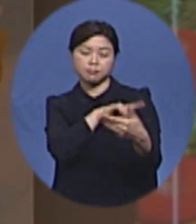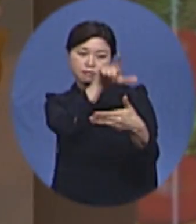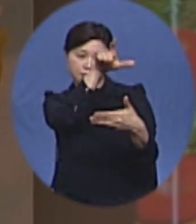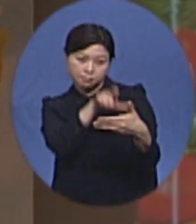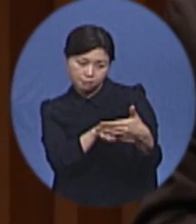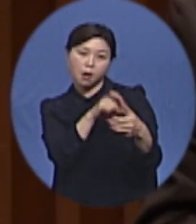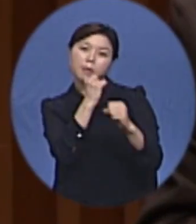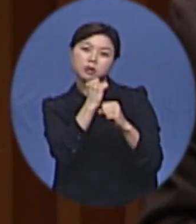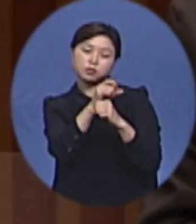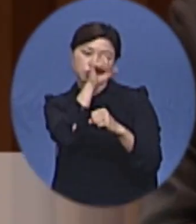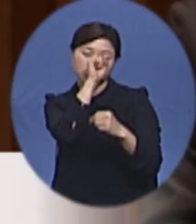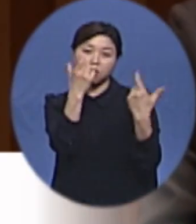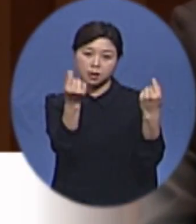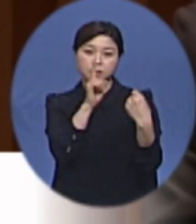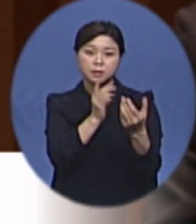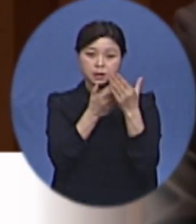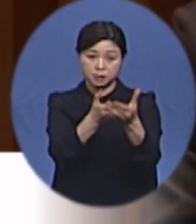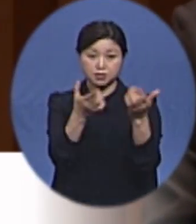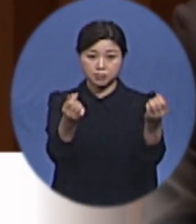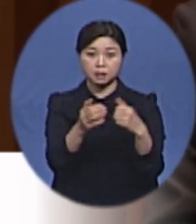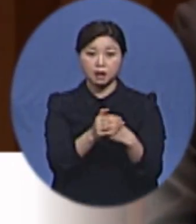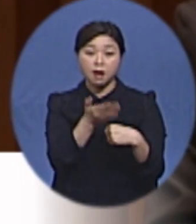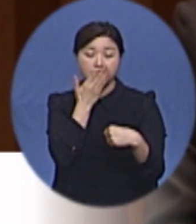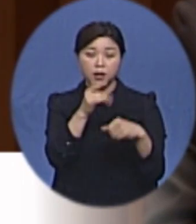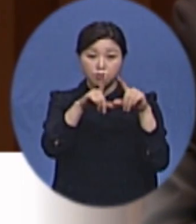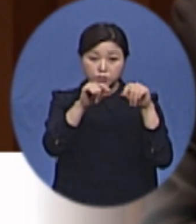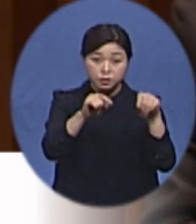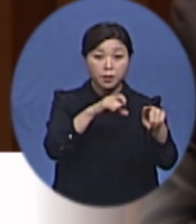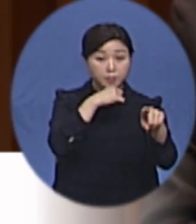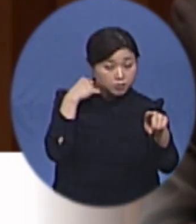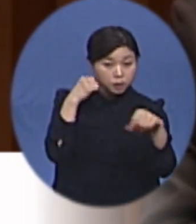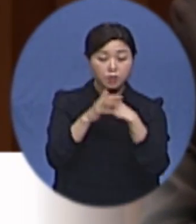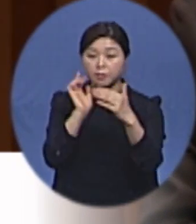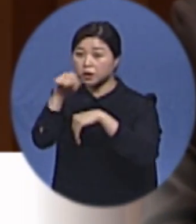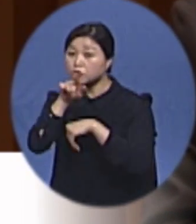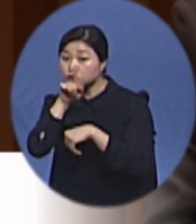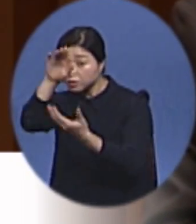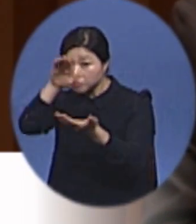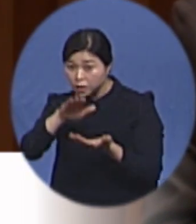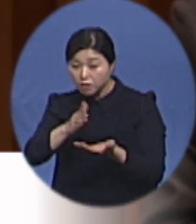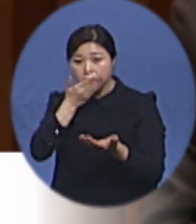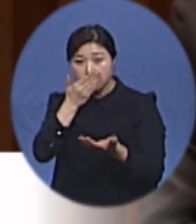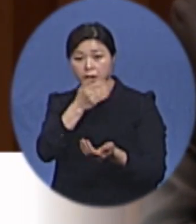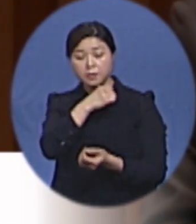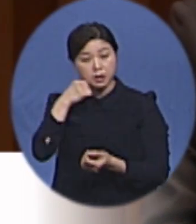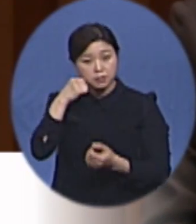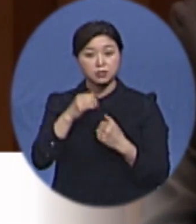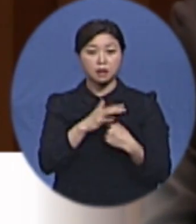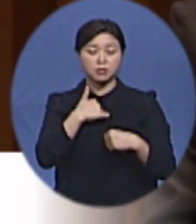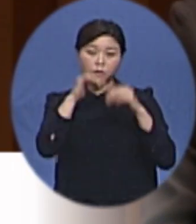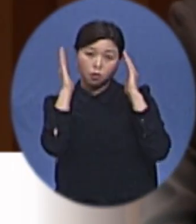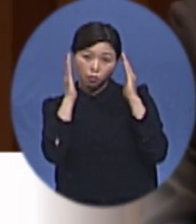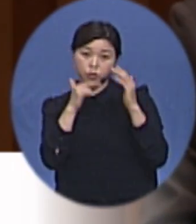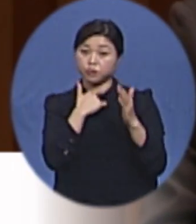했습니다. 학교 급식도 맛있고 밖에서 시켜먹는 것도 맛있는데 제가 또 공부를 하다